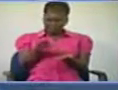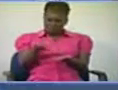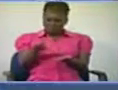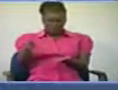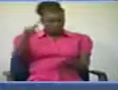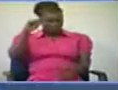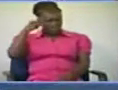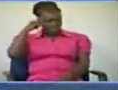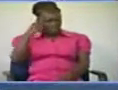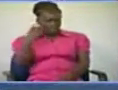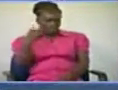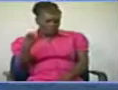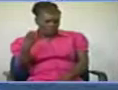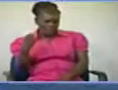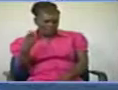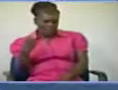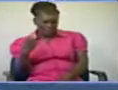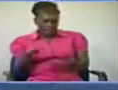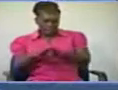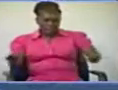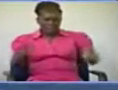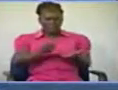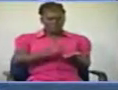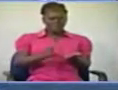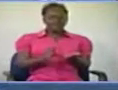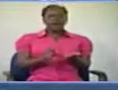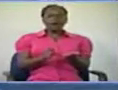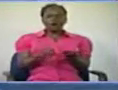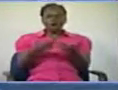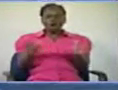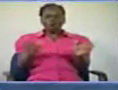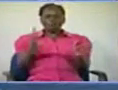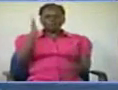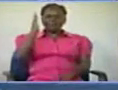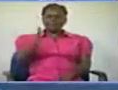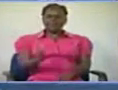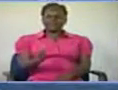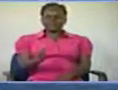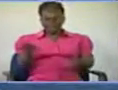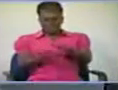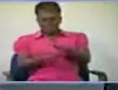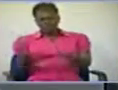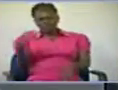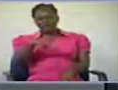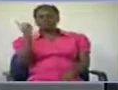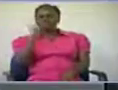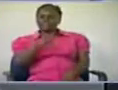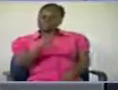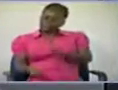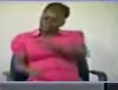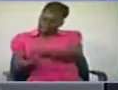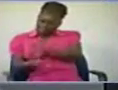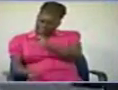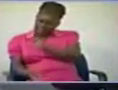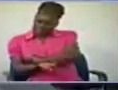nafikiri ukimbishia hodi mkurugenzi bwana daktari Julius Joana anafungua moja kwa moja anasema kwamba naibu wake amefika kwa hivyo tuambie